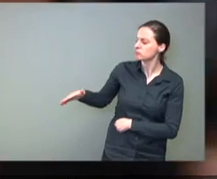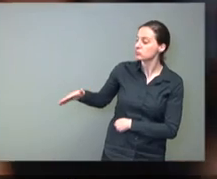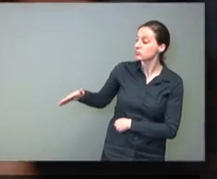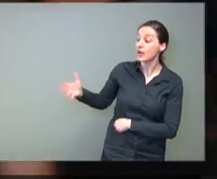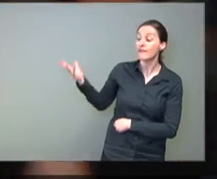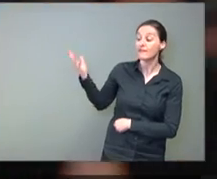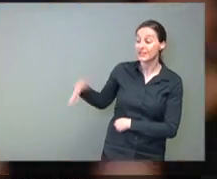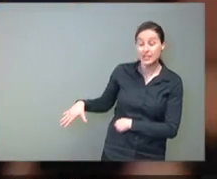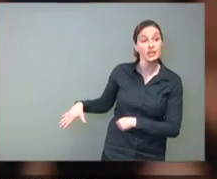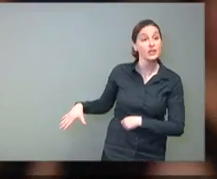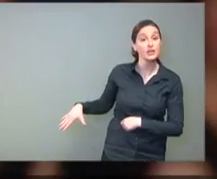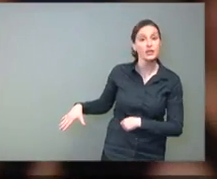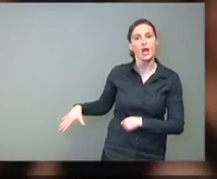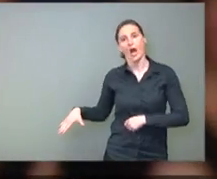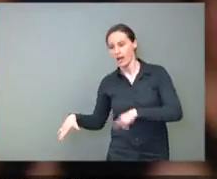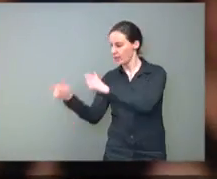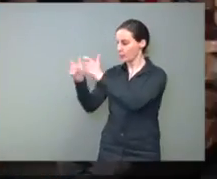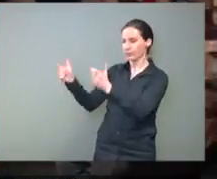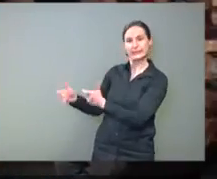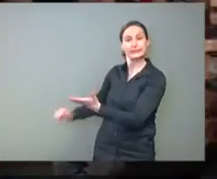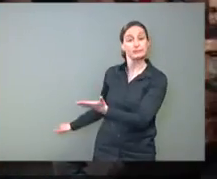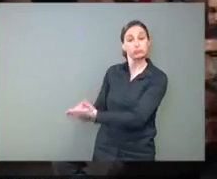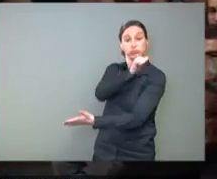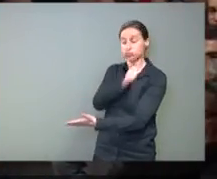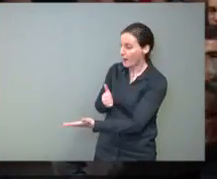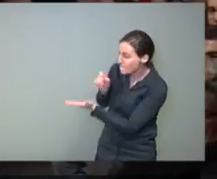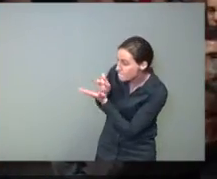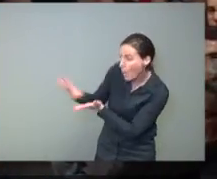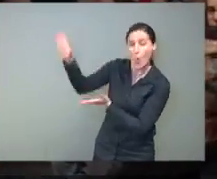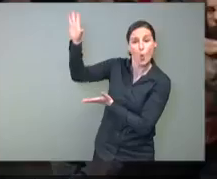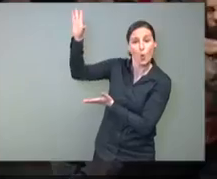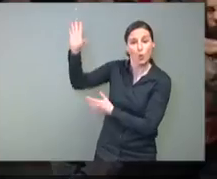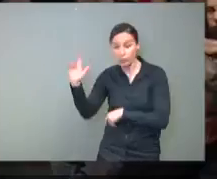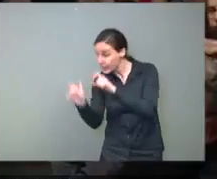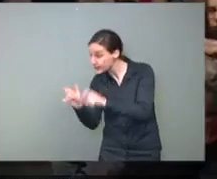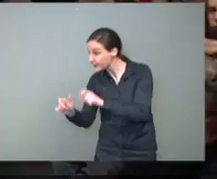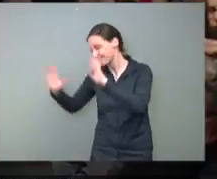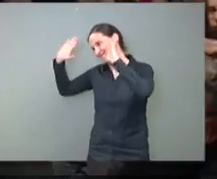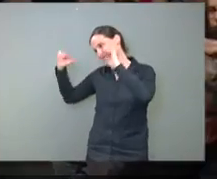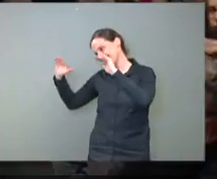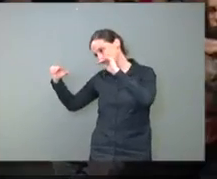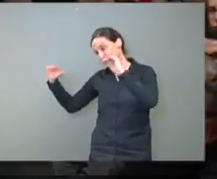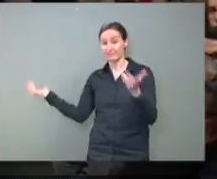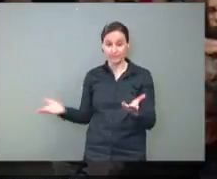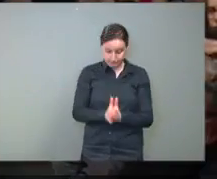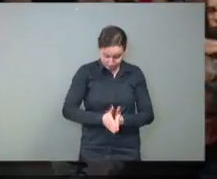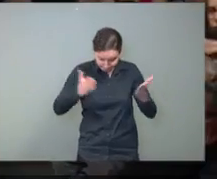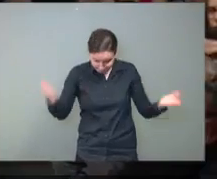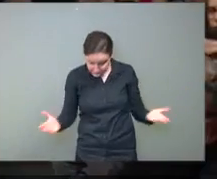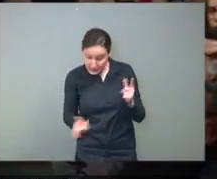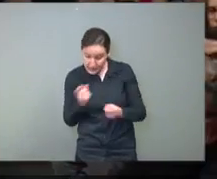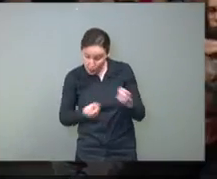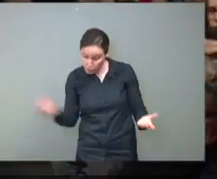dort. On vend les machines d'un côté, on vend le brevet de l'autre, on vend le carnet de clients, on vend le terrain sur lequel il y a